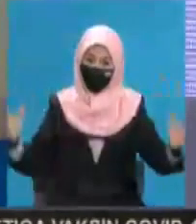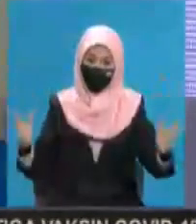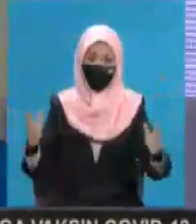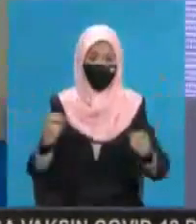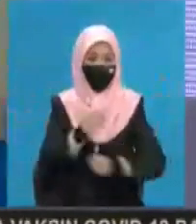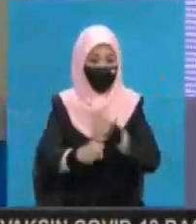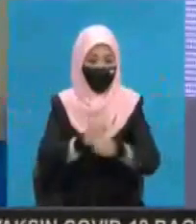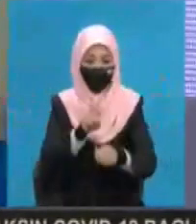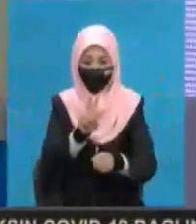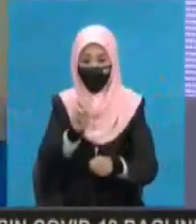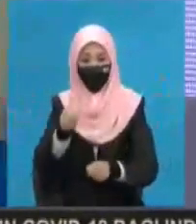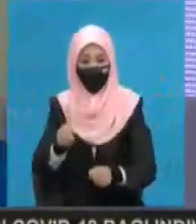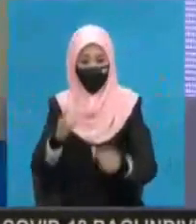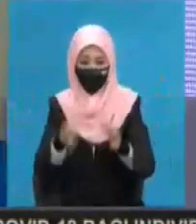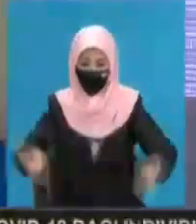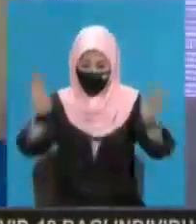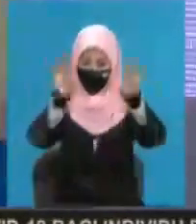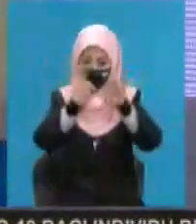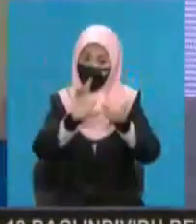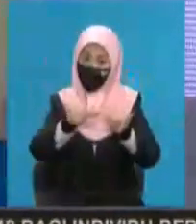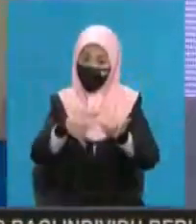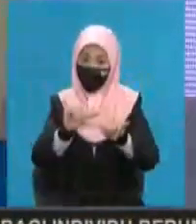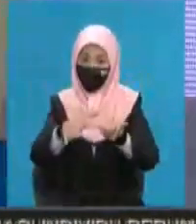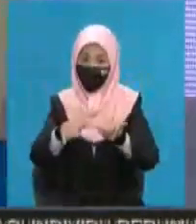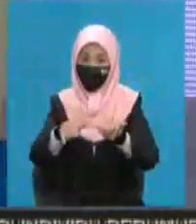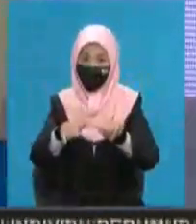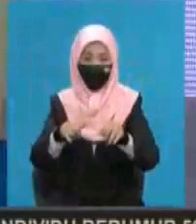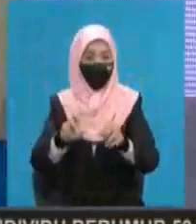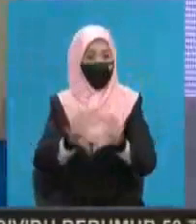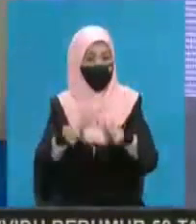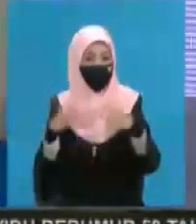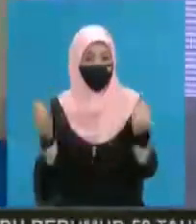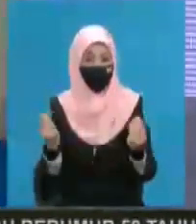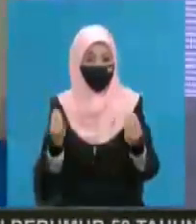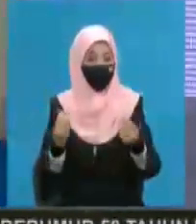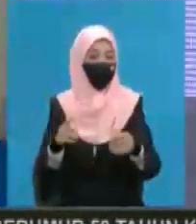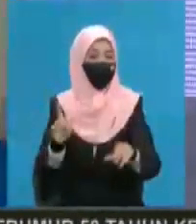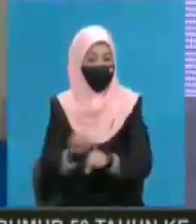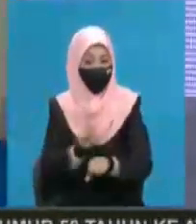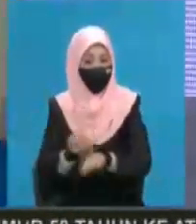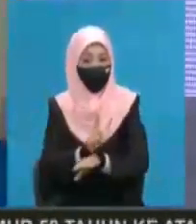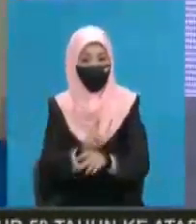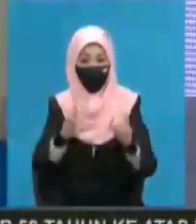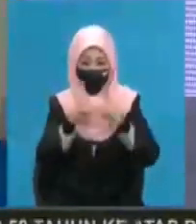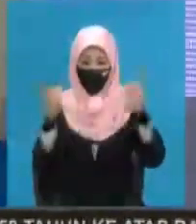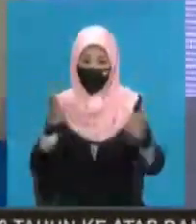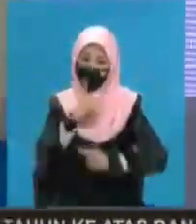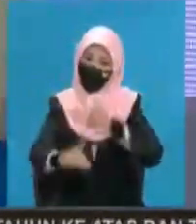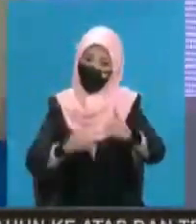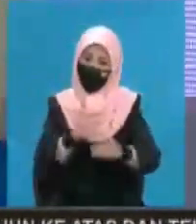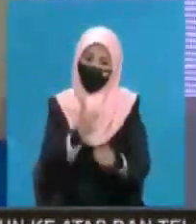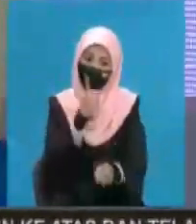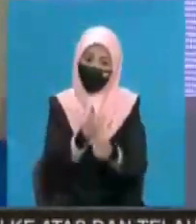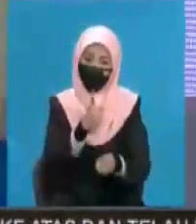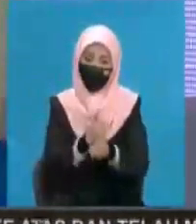ke-21 dan pentingnya kejuruteraan sebagai penyelesaian vertikal dalam penerapan dunia sebenarnya maklumat lanjut